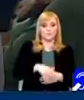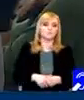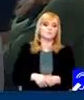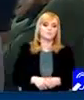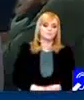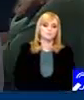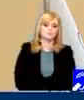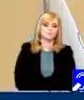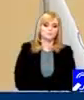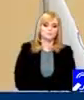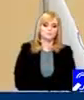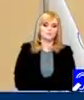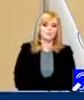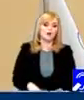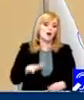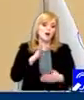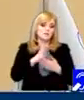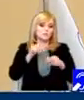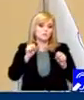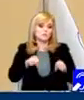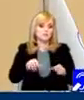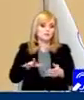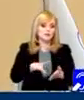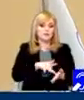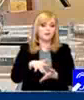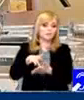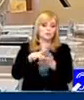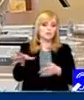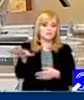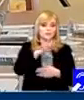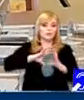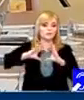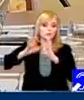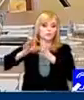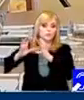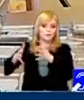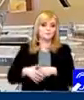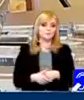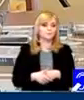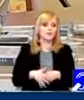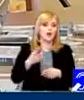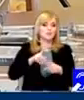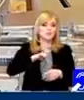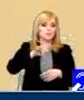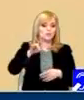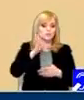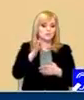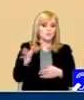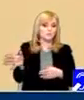as well. So they have more possibilities to go to Frankfurt and beyond. That includes the Airbus